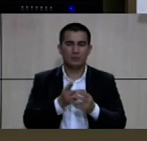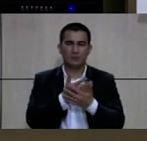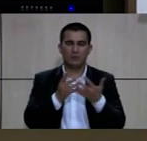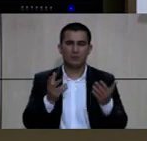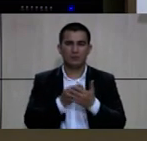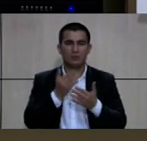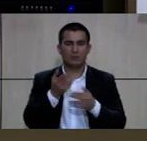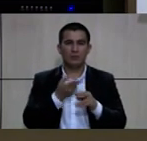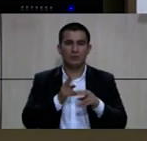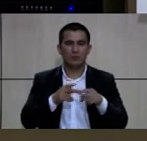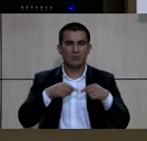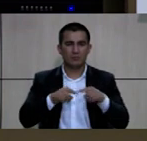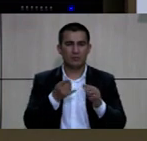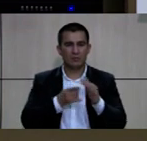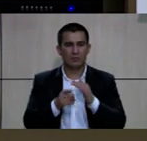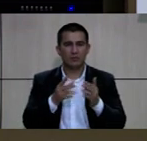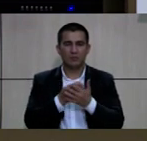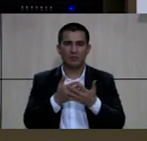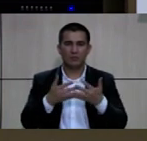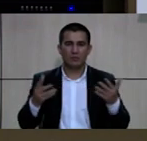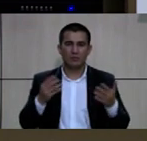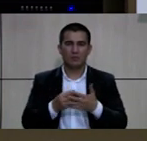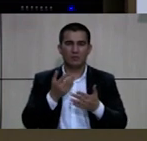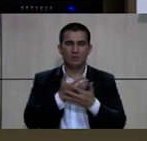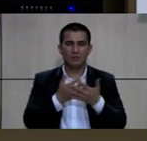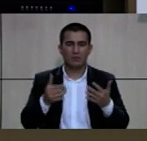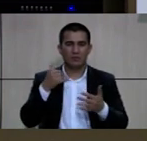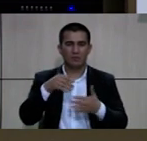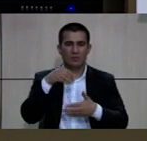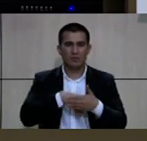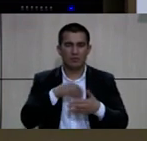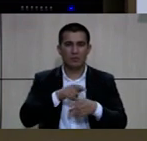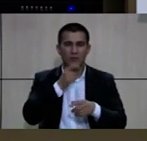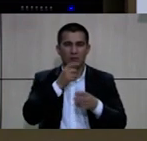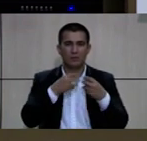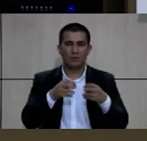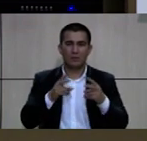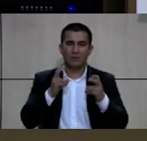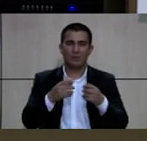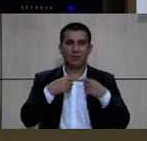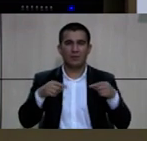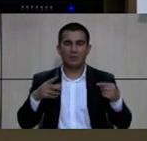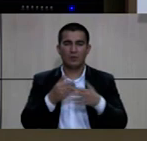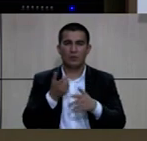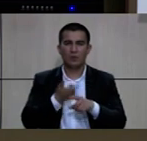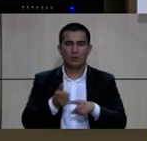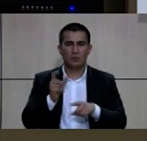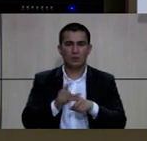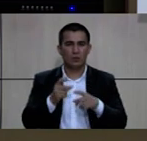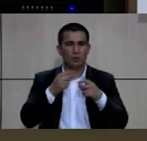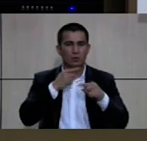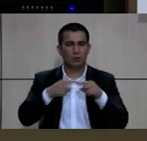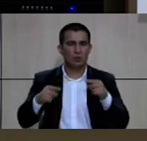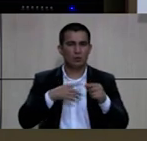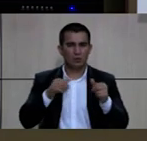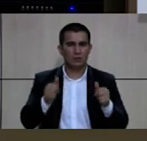Yo'ldoshliklar. Yo'ldoshliklar, ya'ni xaltaliklar tuxum qo'yuvchilarga nisbatan murakkab tuzilgan.